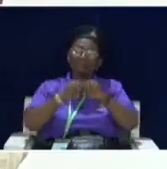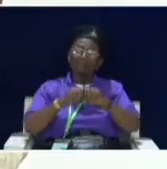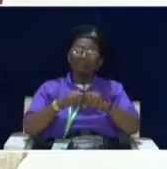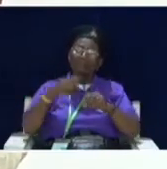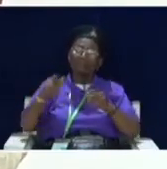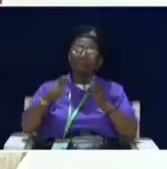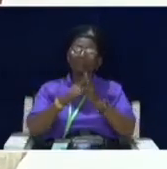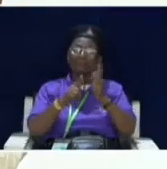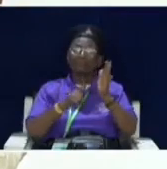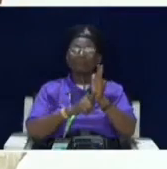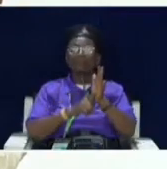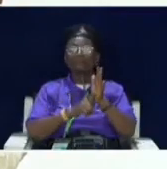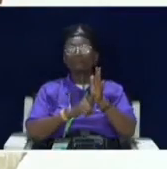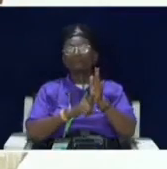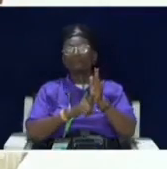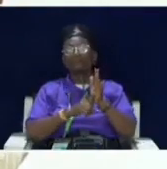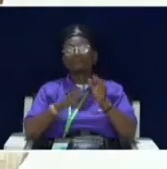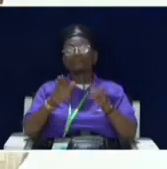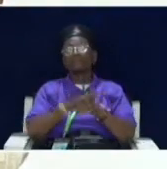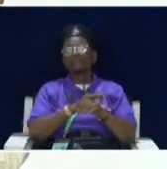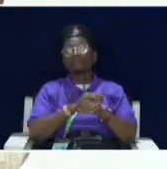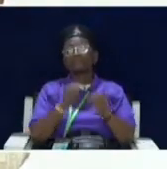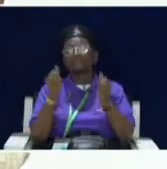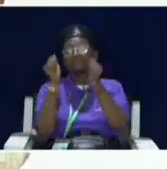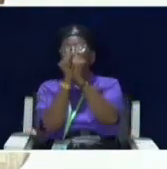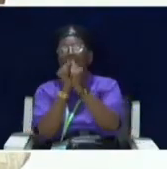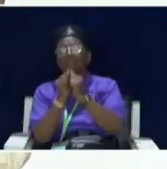shall be set free." Wípé àwọn